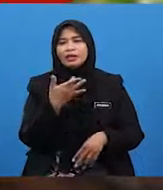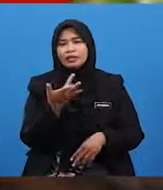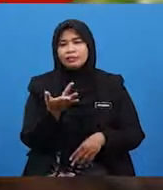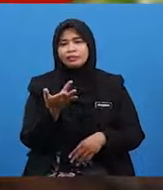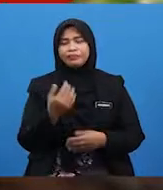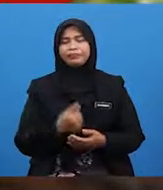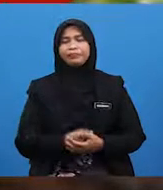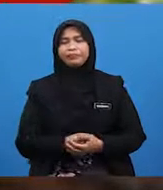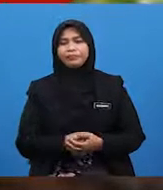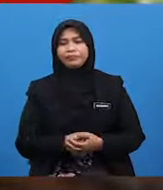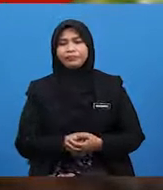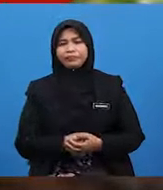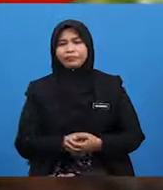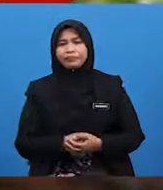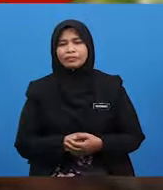Hidup